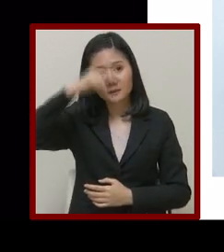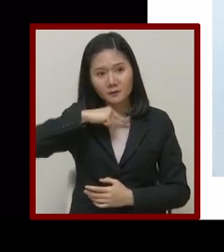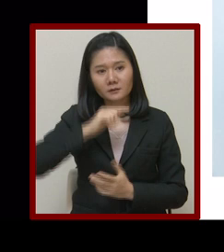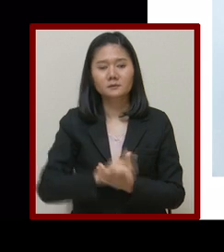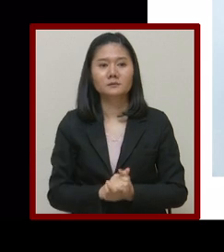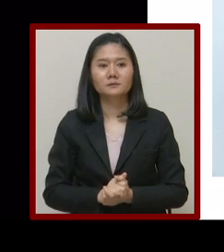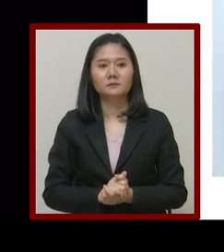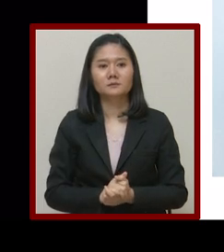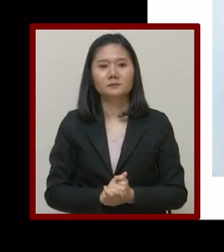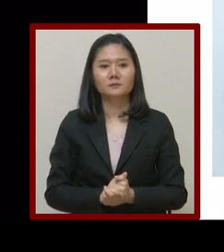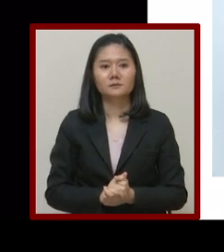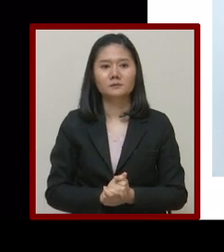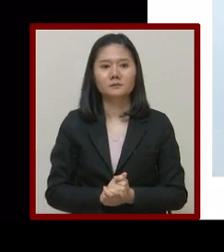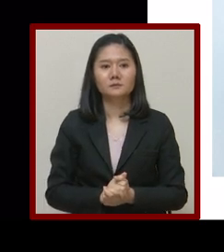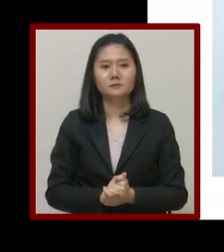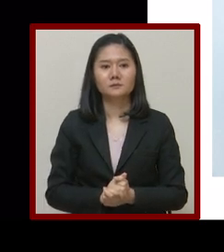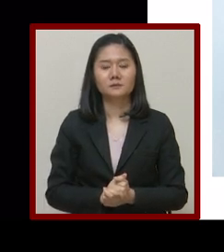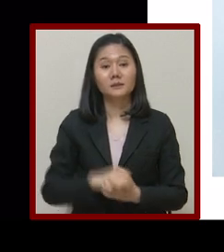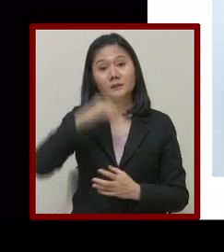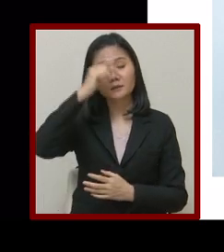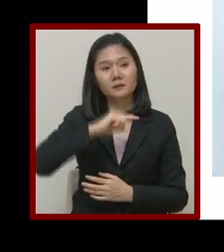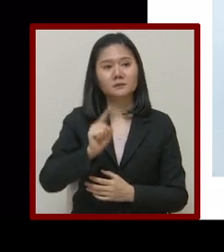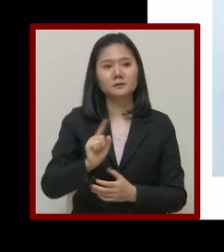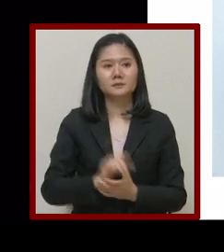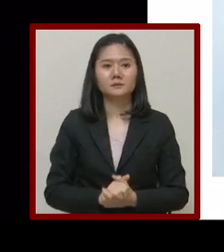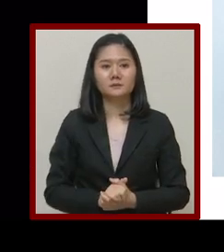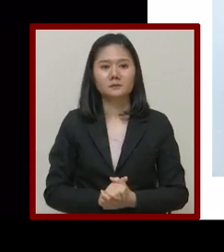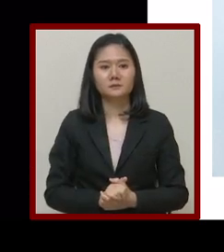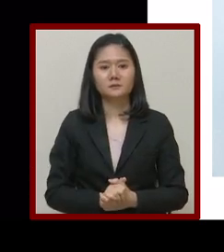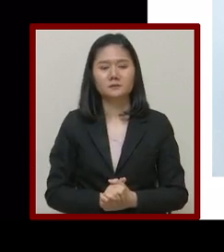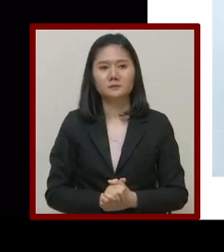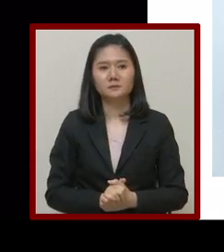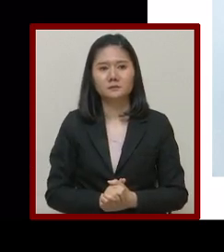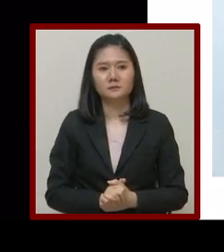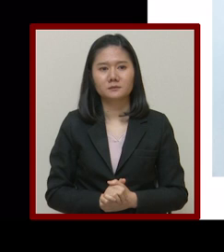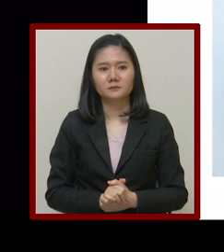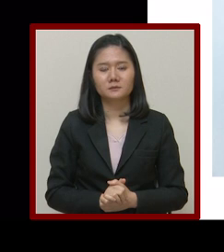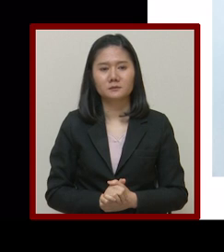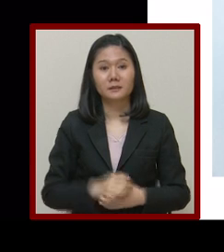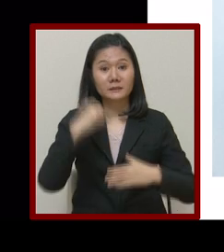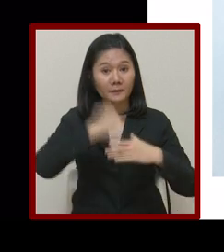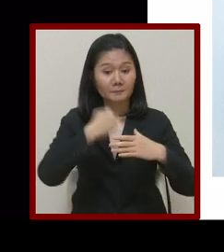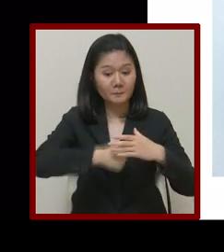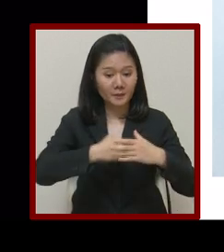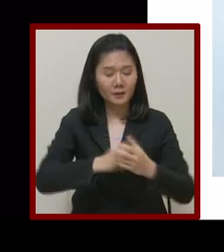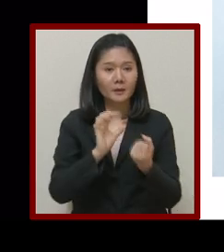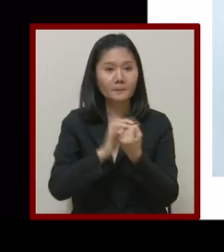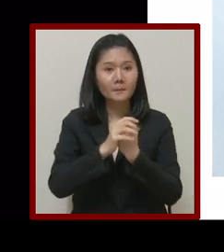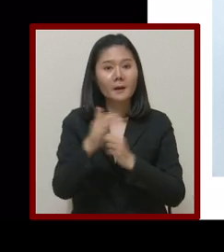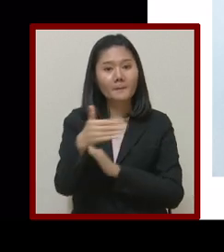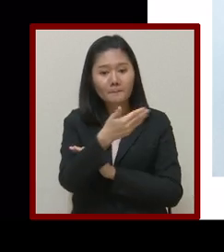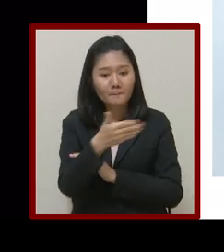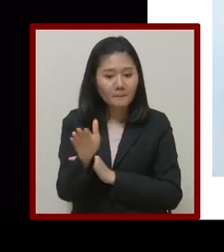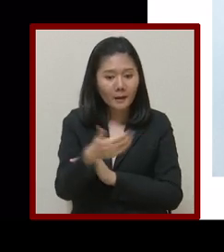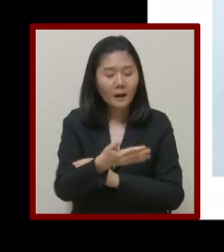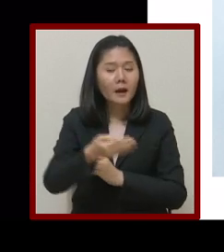เป็นไงคะแนวไทยๆของเราเป็นไงโอ้ใช่ไหมมีน้ำพริกหน่อยมีปลานึ่งแล้